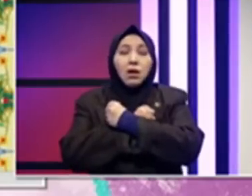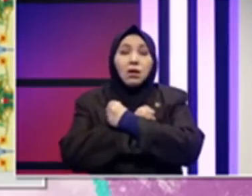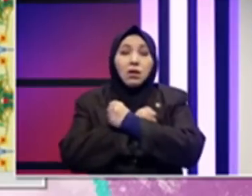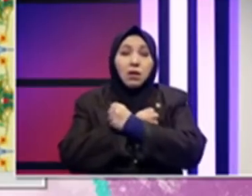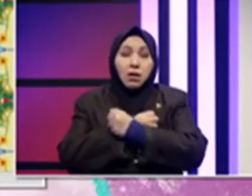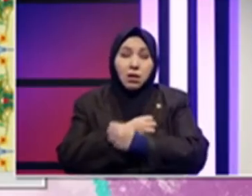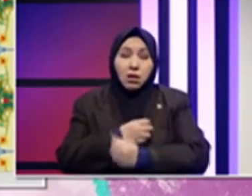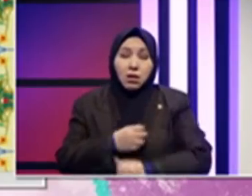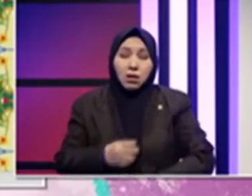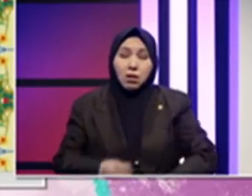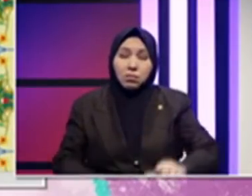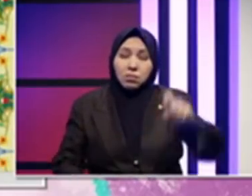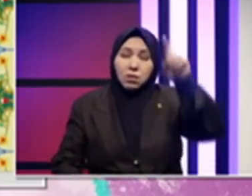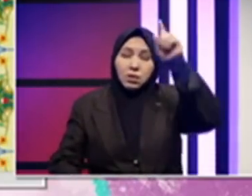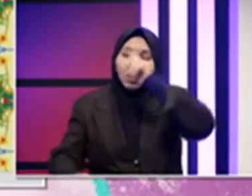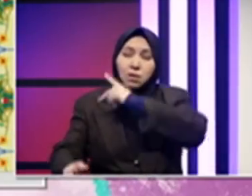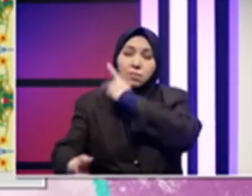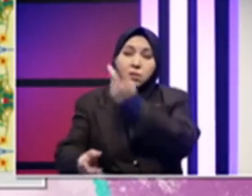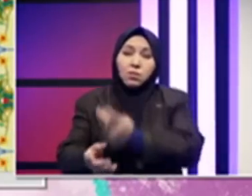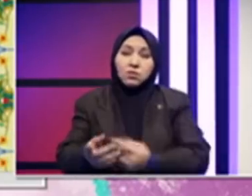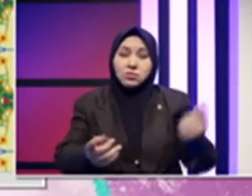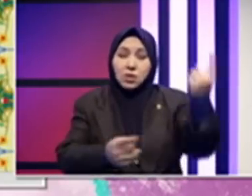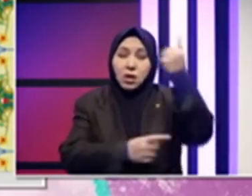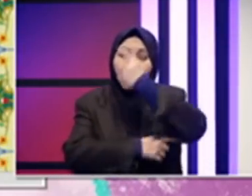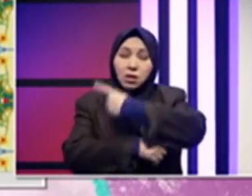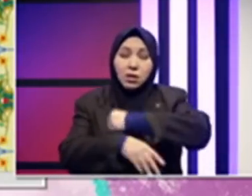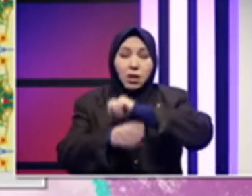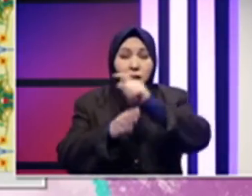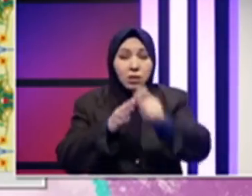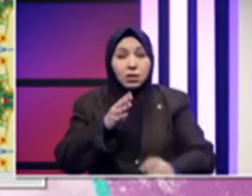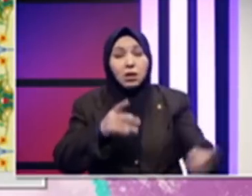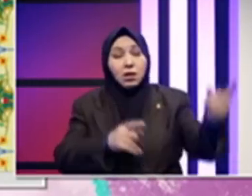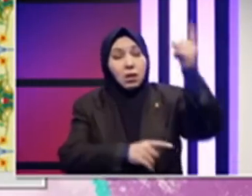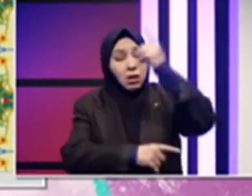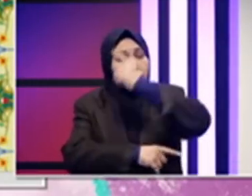الرحيم مالك يوم